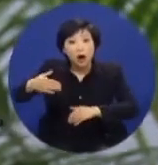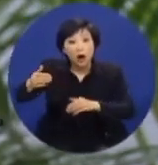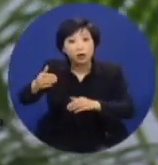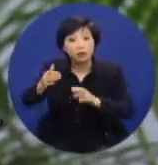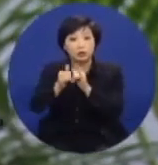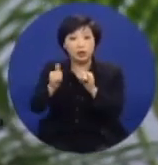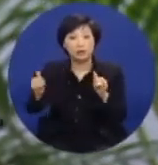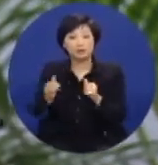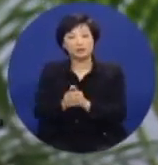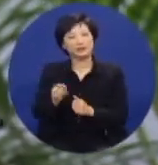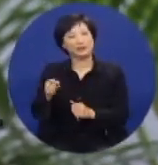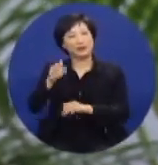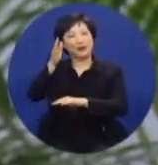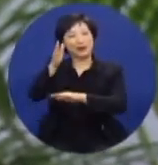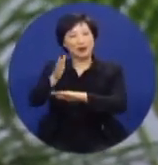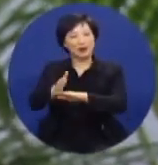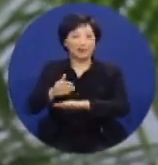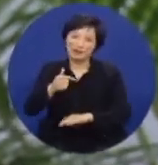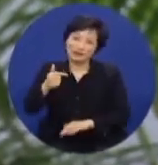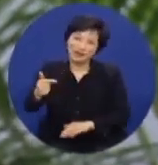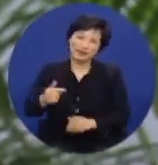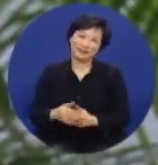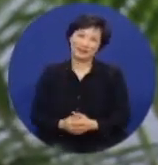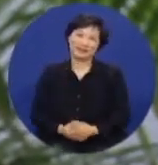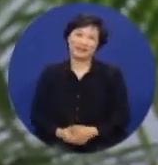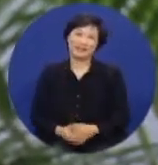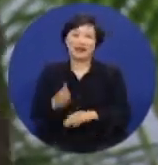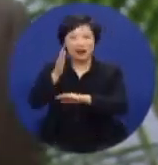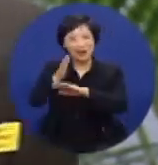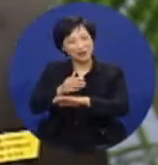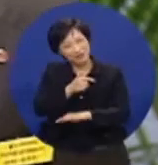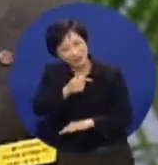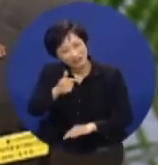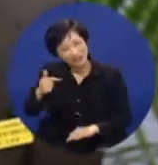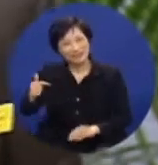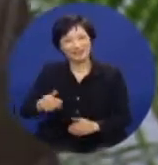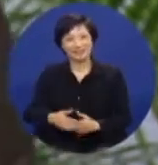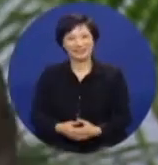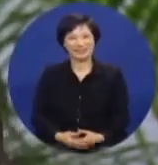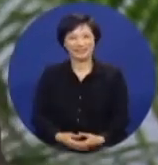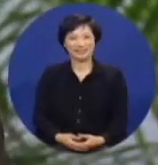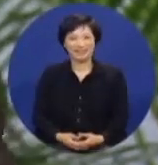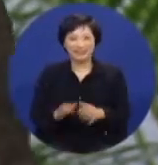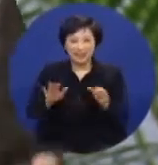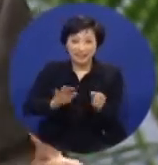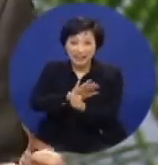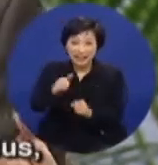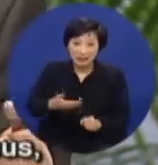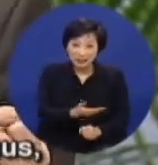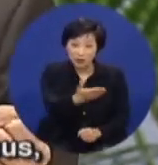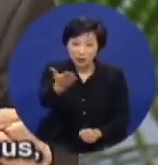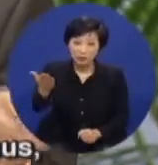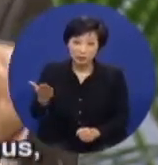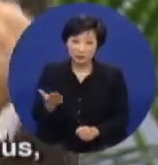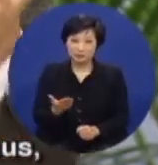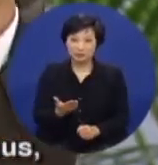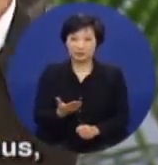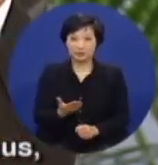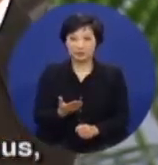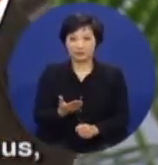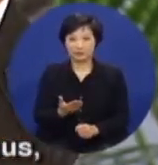얼마나 감사할 얼마나 감사할 사랑하는 여러분 이